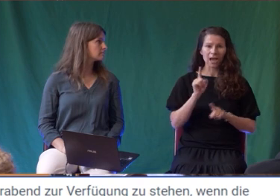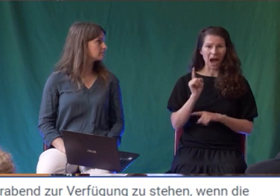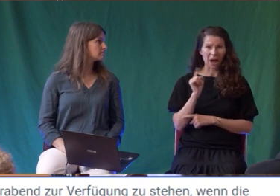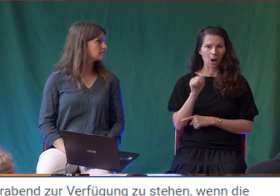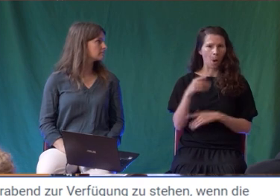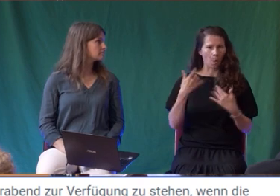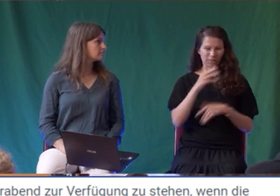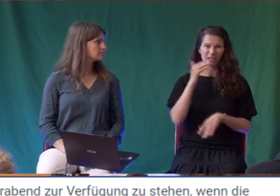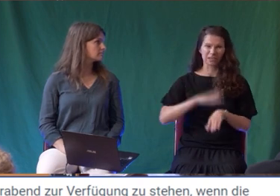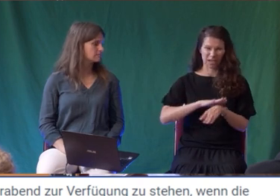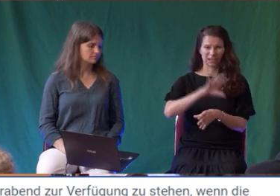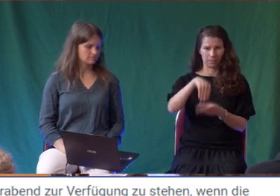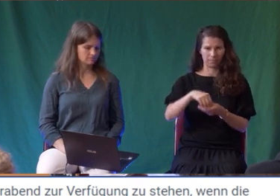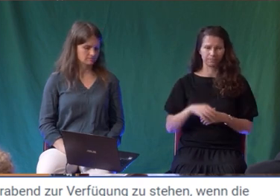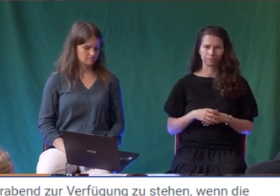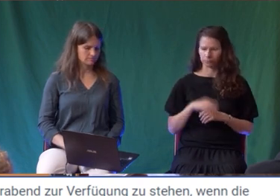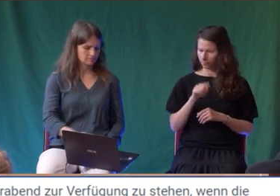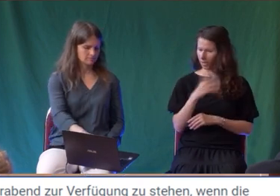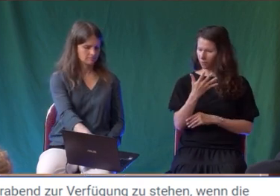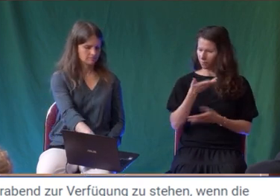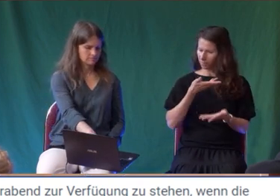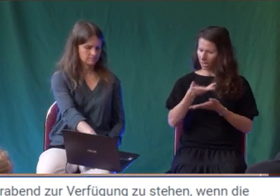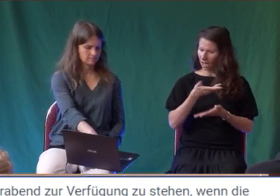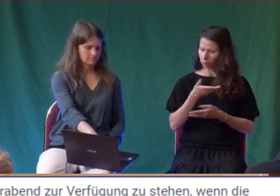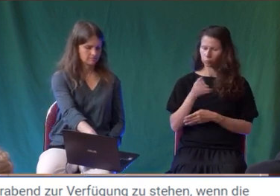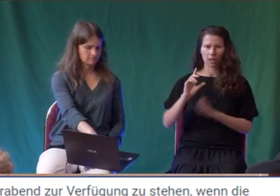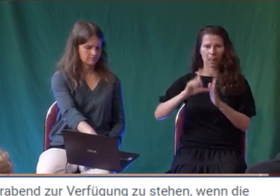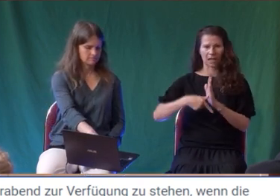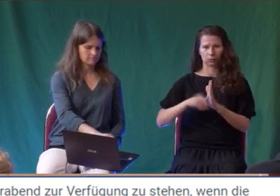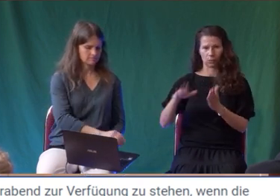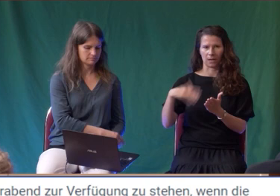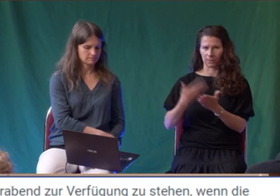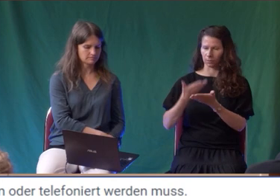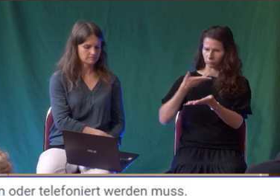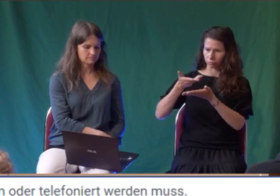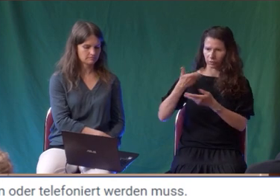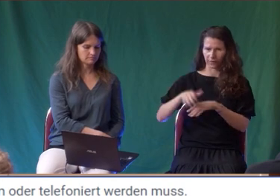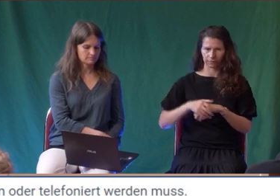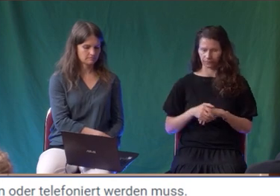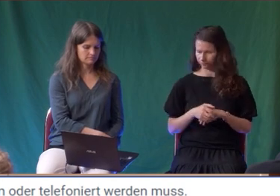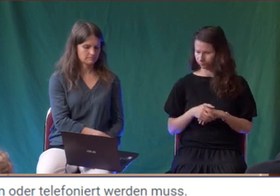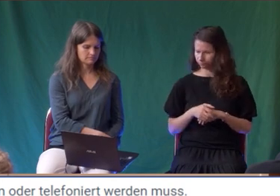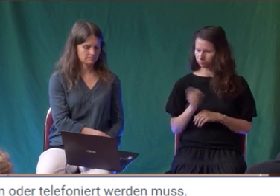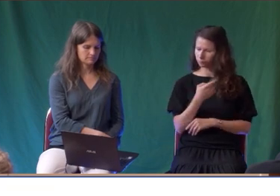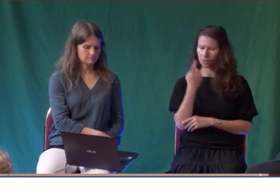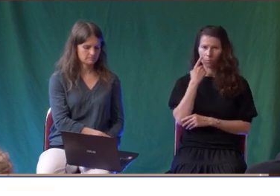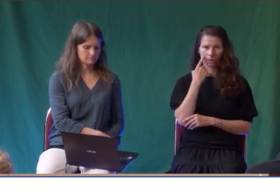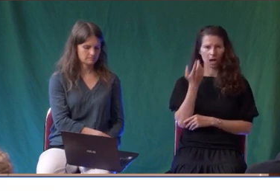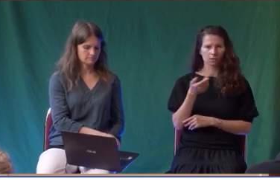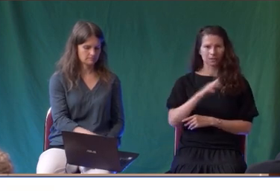zahlen wir haben fünf Beratung mit Leistungsanbietern durchgeführt sind dabei ein sachsenweites